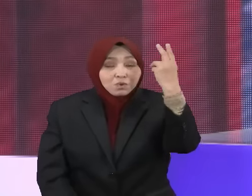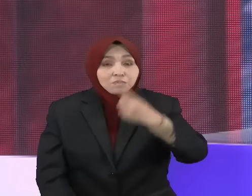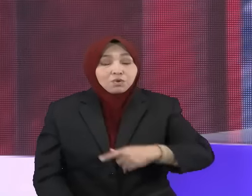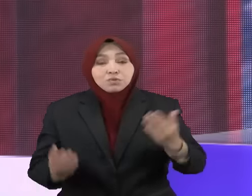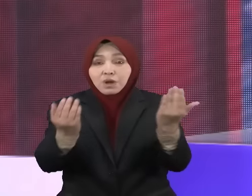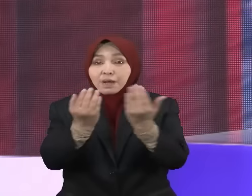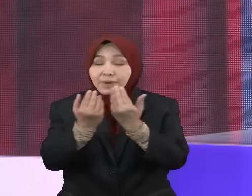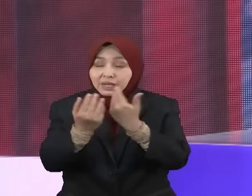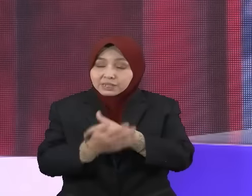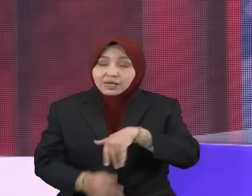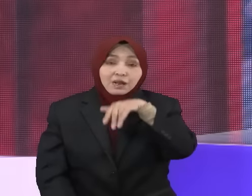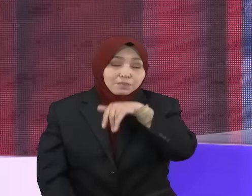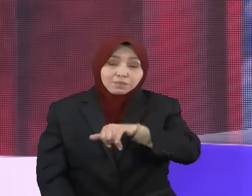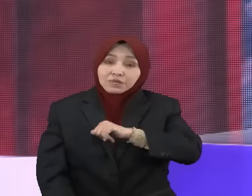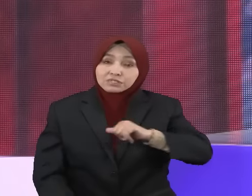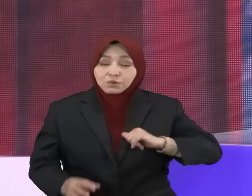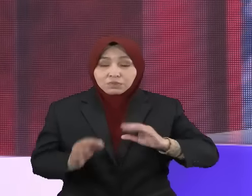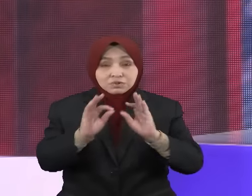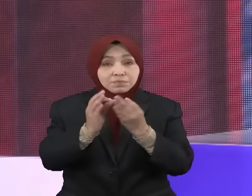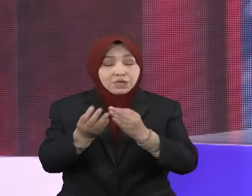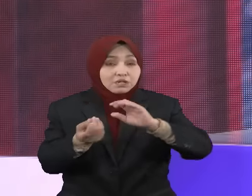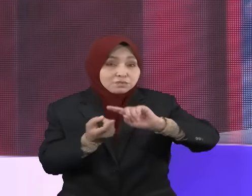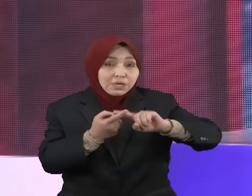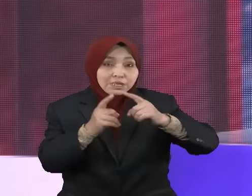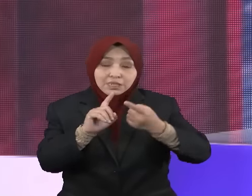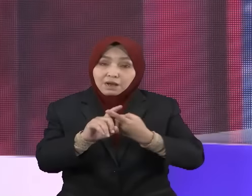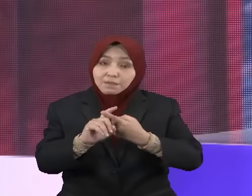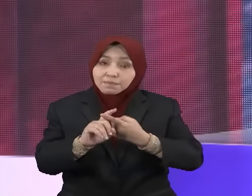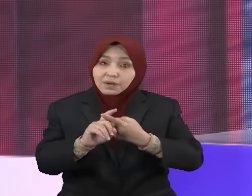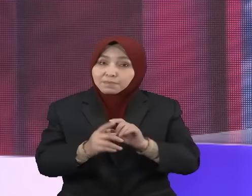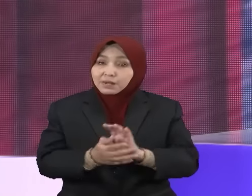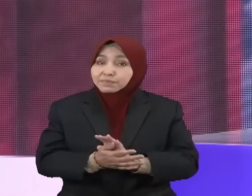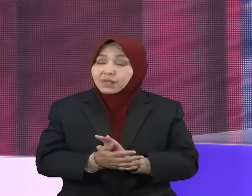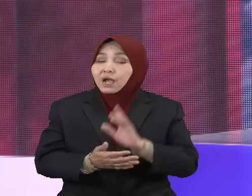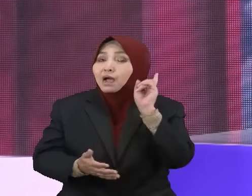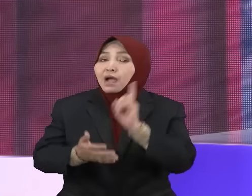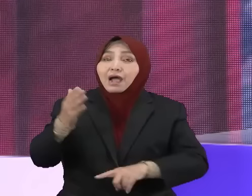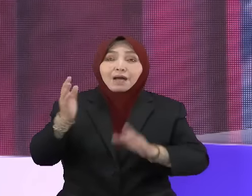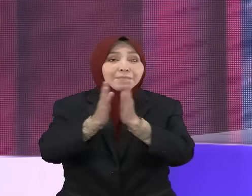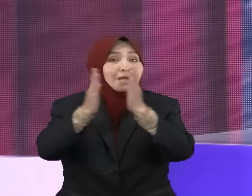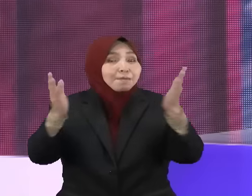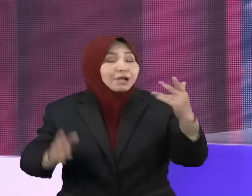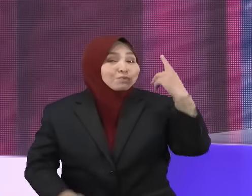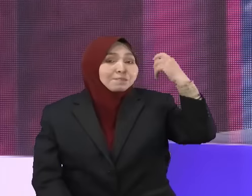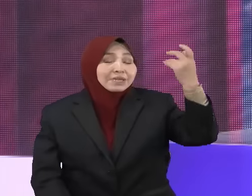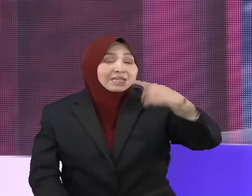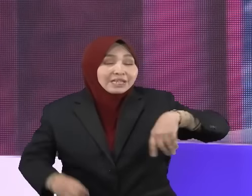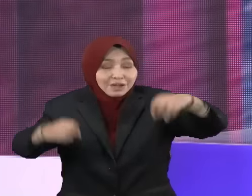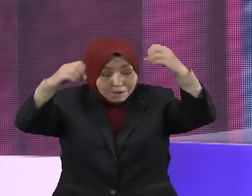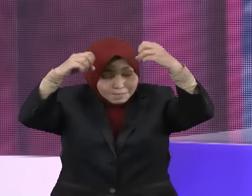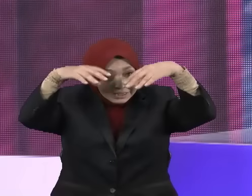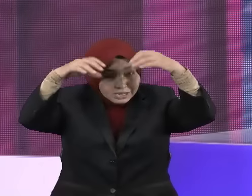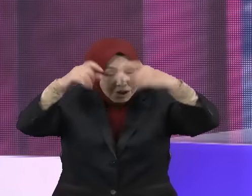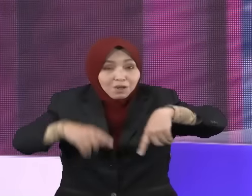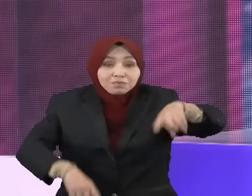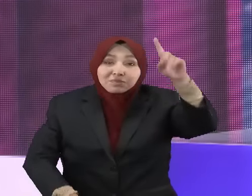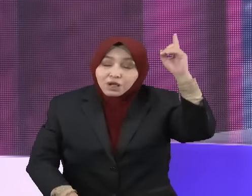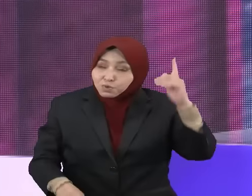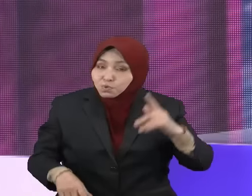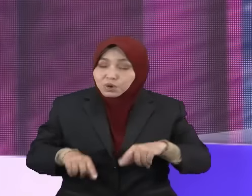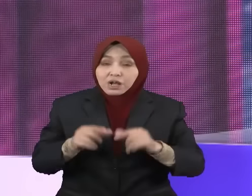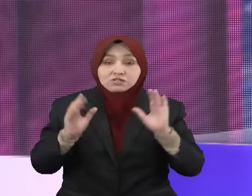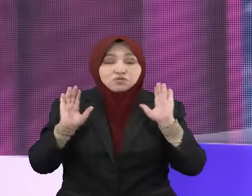ala sayidina Muhammad wa ala alihi wa sahbihi ajma'in. Amma ba'du. Apa khabar tuan-tuan dan puan yang dirahmati Allah sekalian? Kita bertemu dalam My Quran Time, Quran